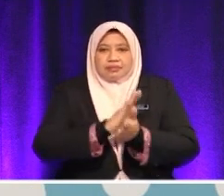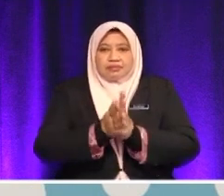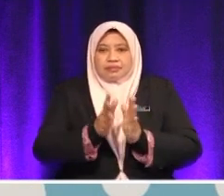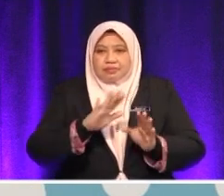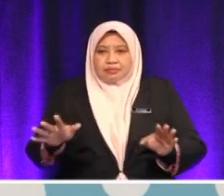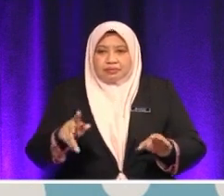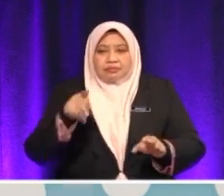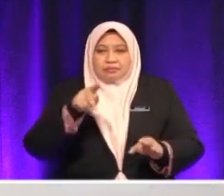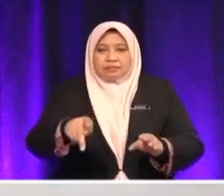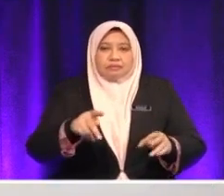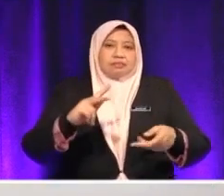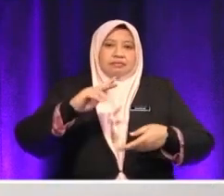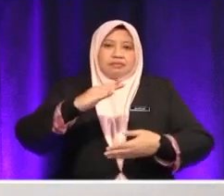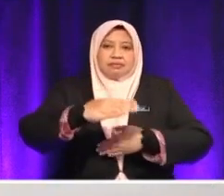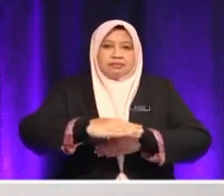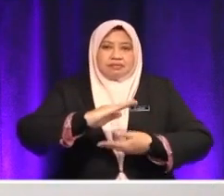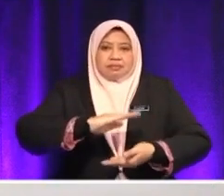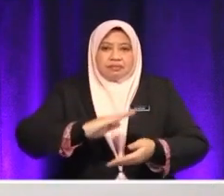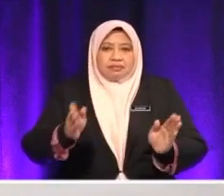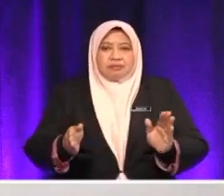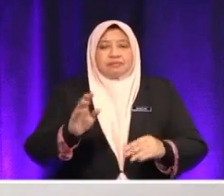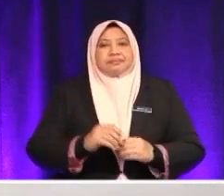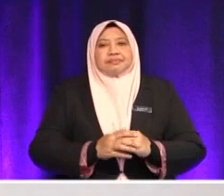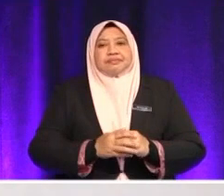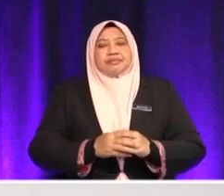baik sama-sama kita akan membuat jago